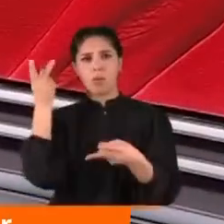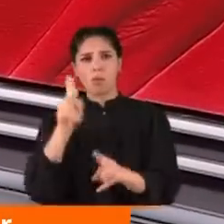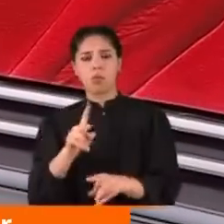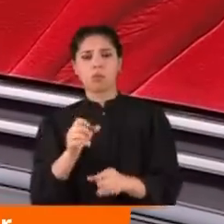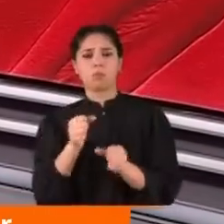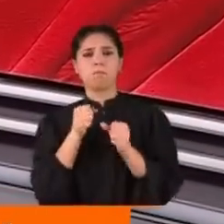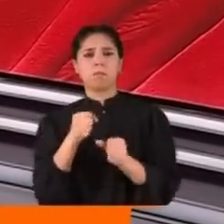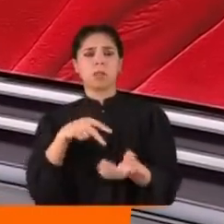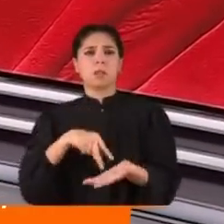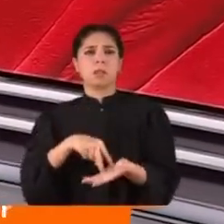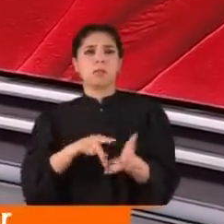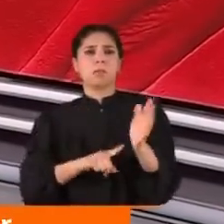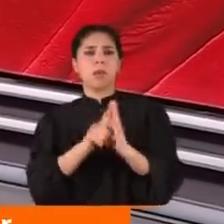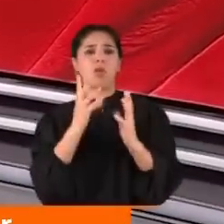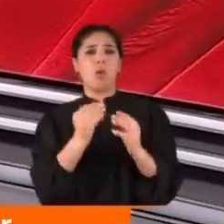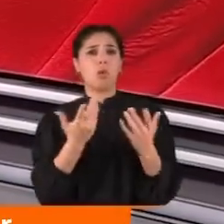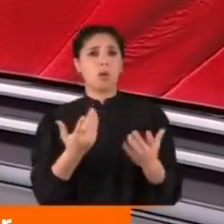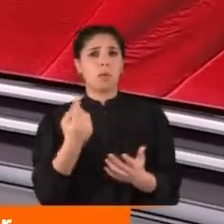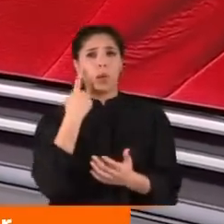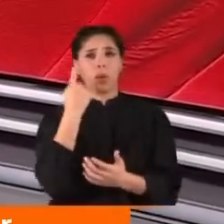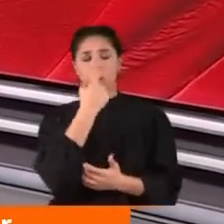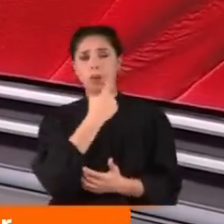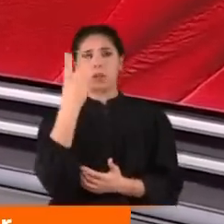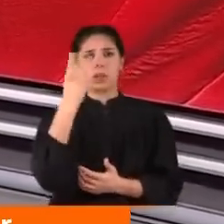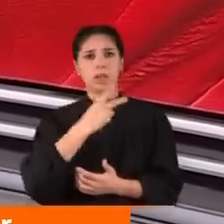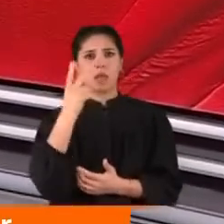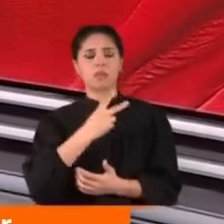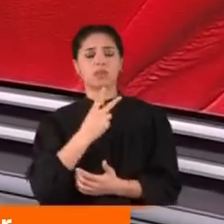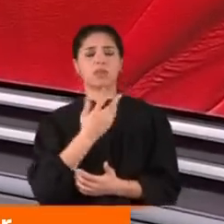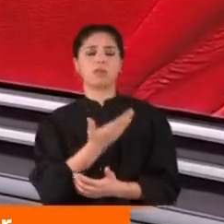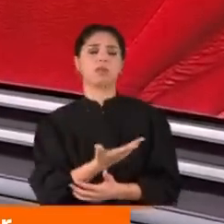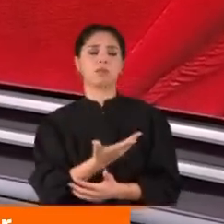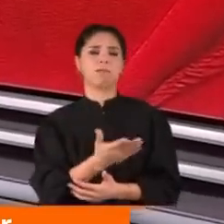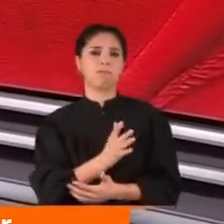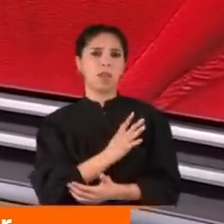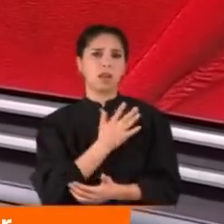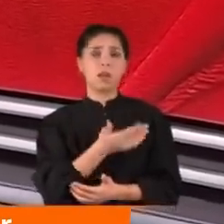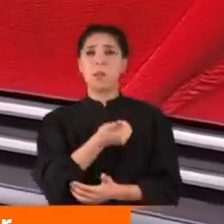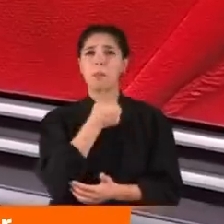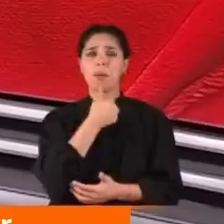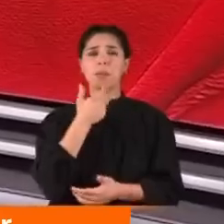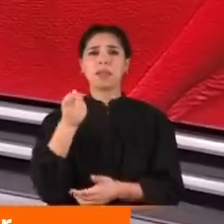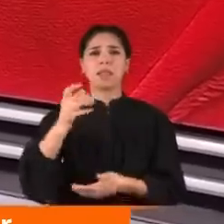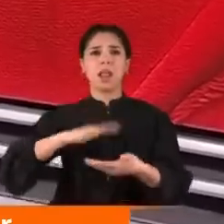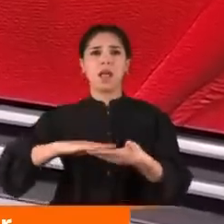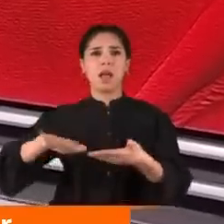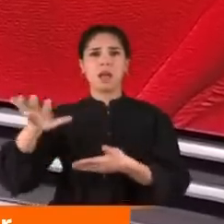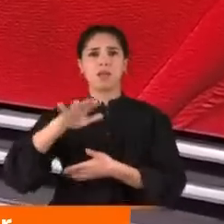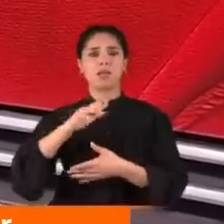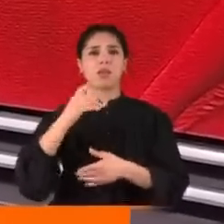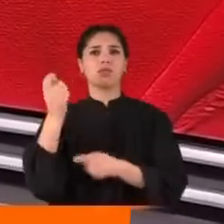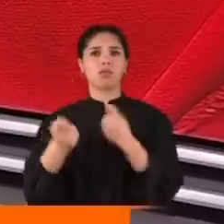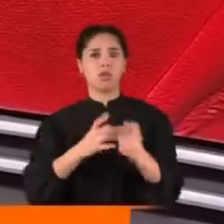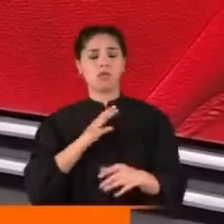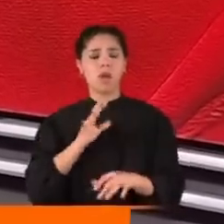metanetle ayakta durmayı başardı ama gözünden akan yaşlara elbette ki engel olamadı. Babasının silah arkadaşları ise